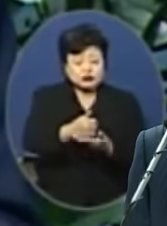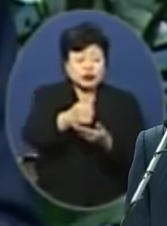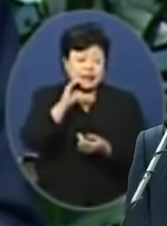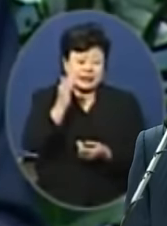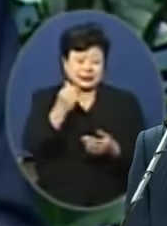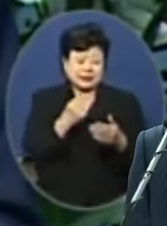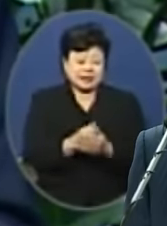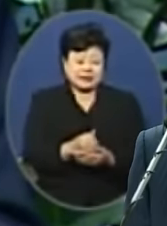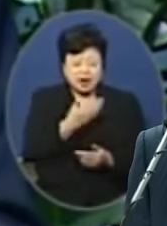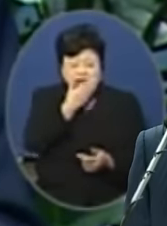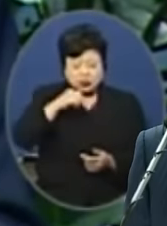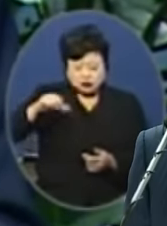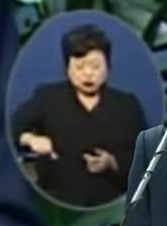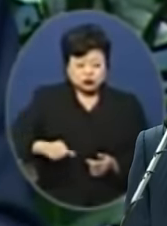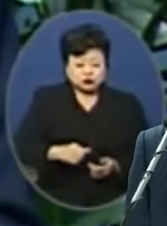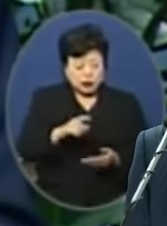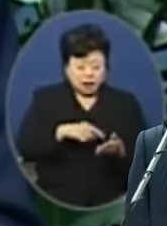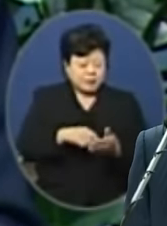되셔서 저주를 다